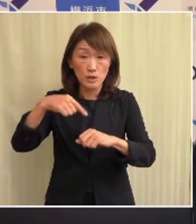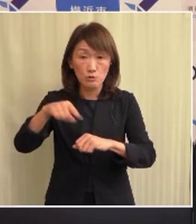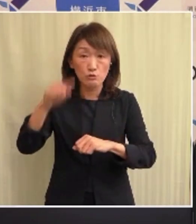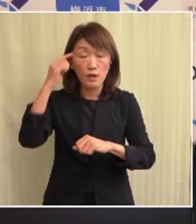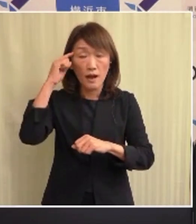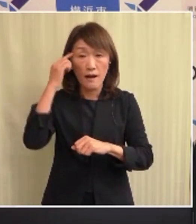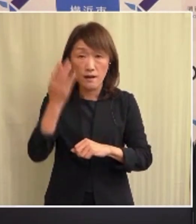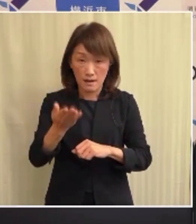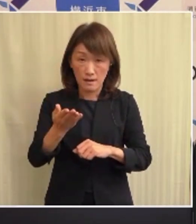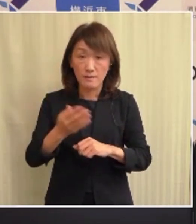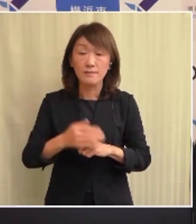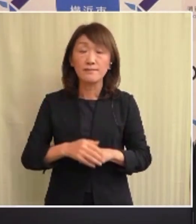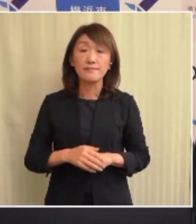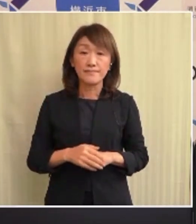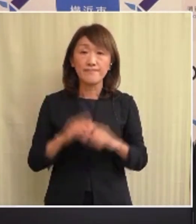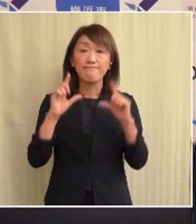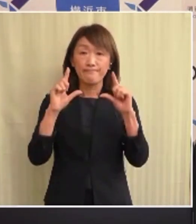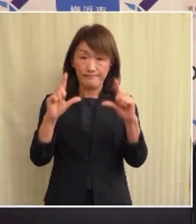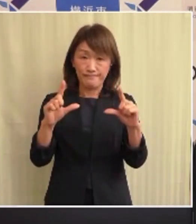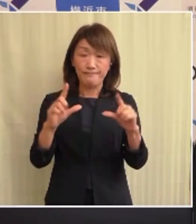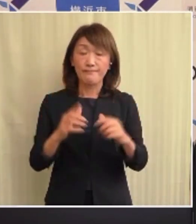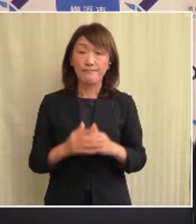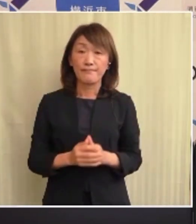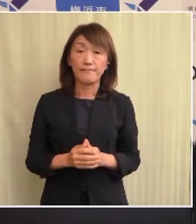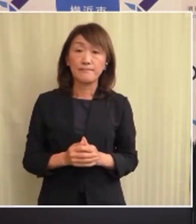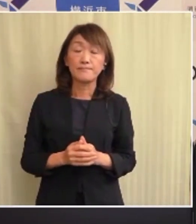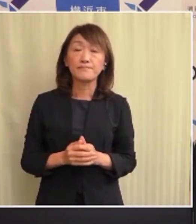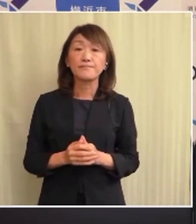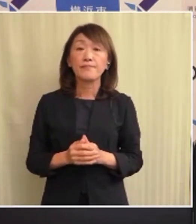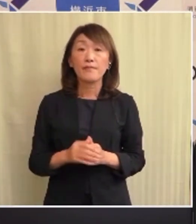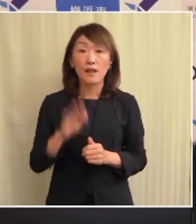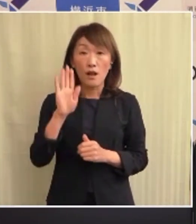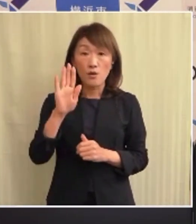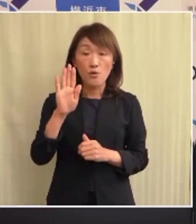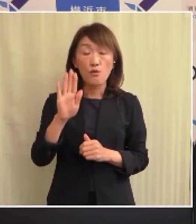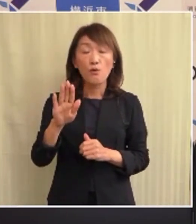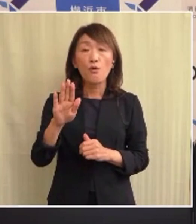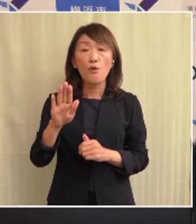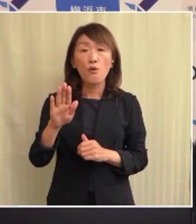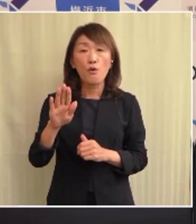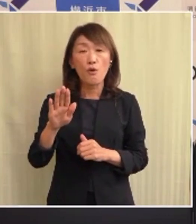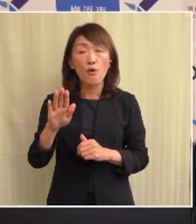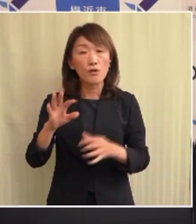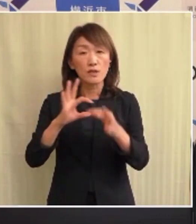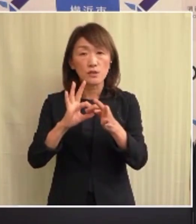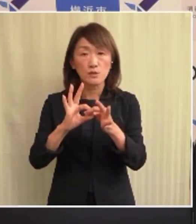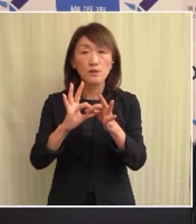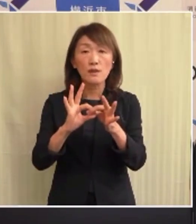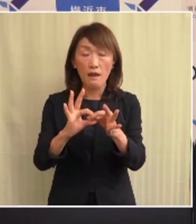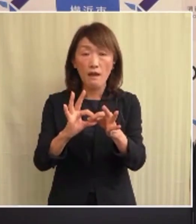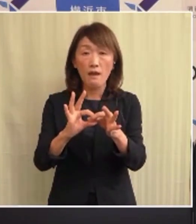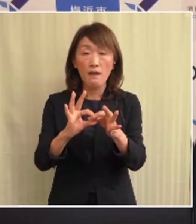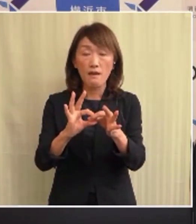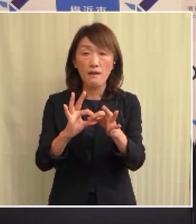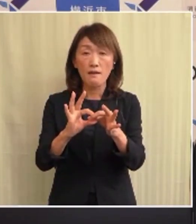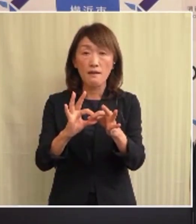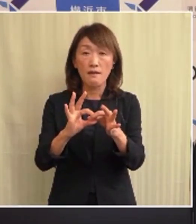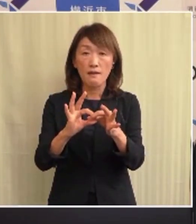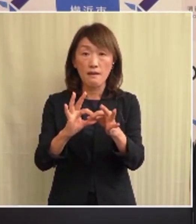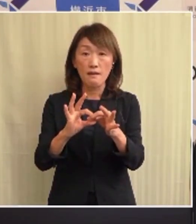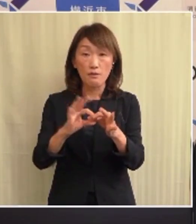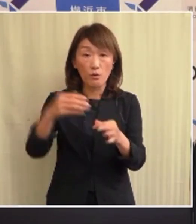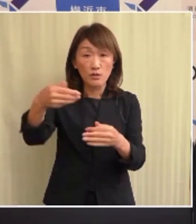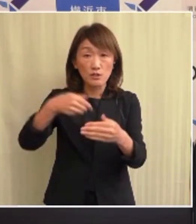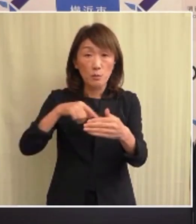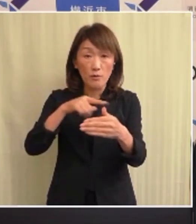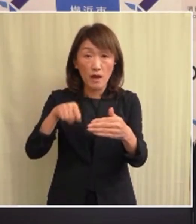か。 ご質問ありがとうございます。今後のこの展開についてのご質問だと思